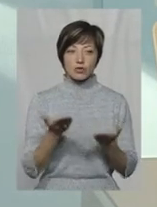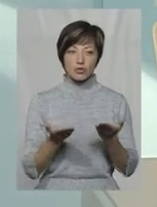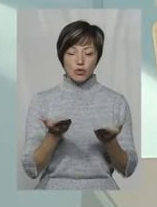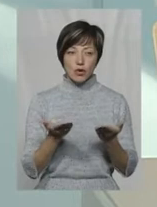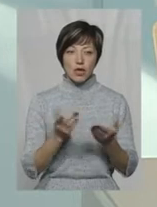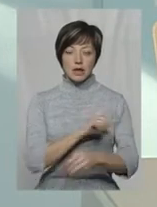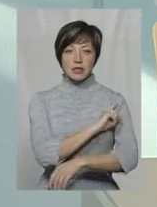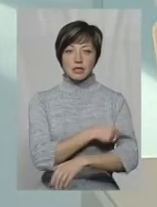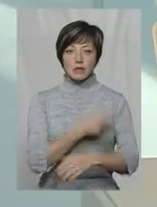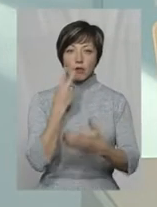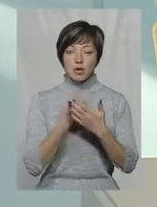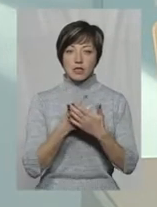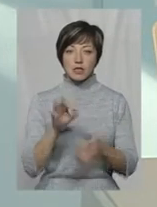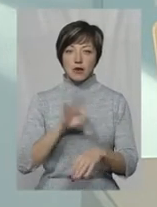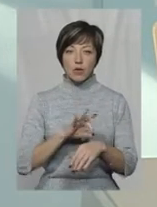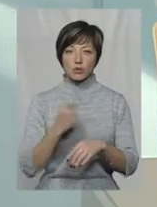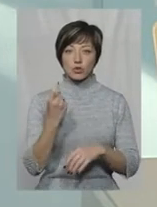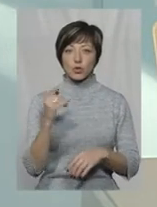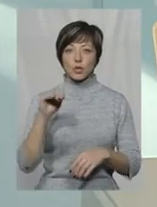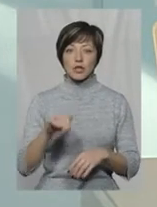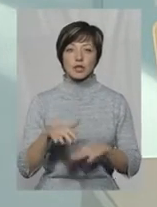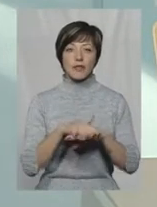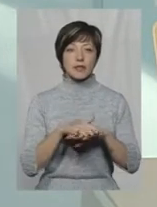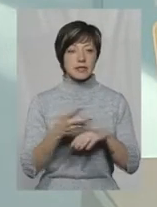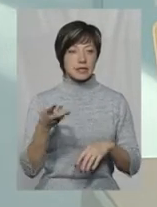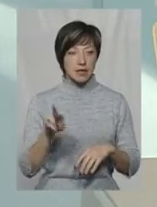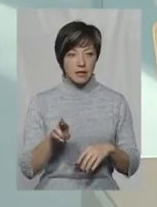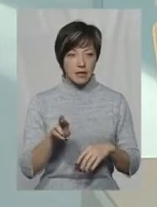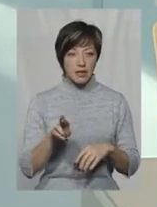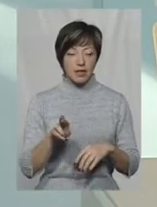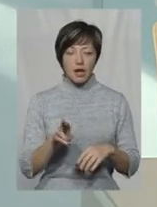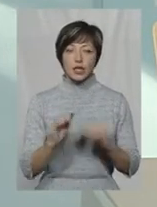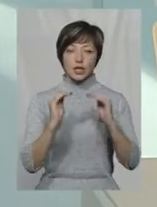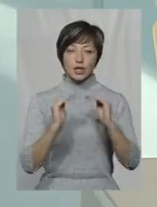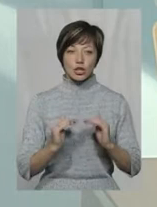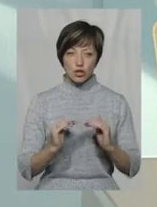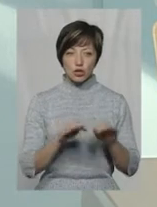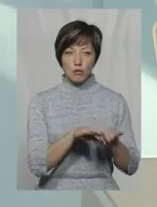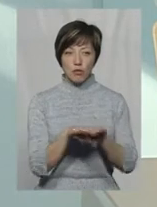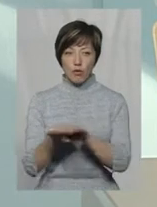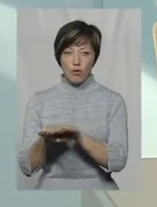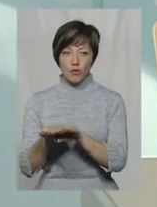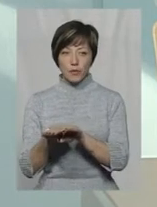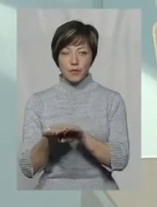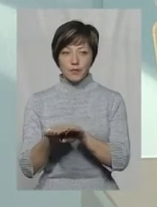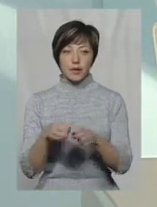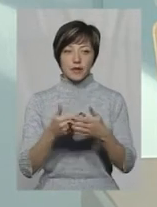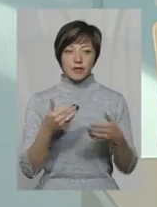інтенсивний показник захворюваності на 100 тисяч населення, то він іде нижче порогового рівня,